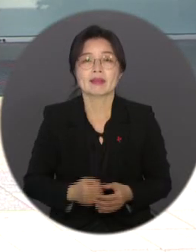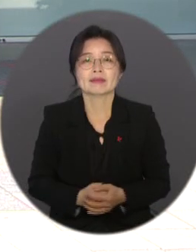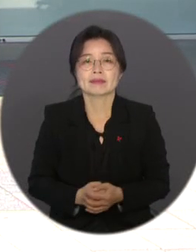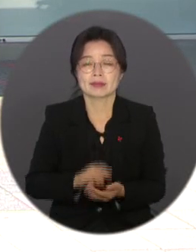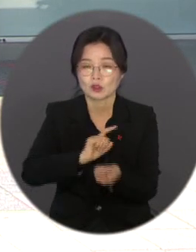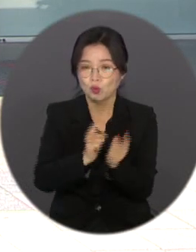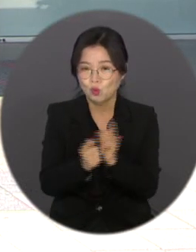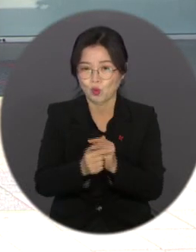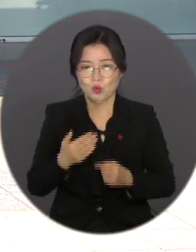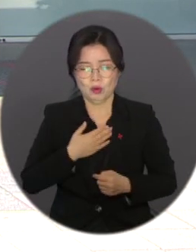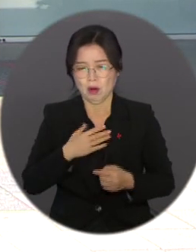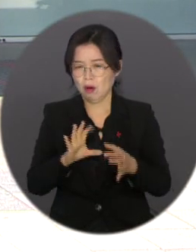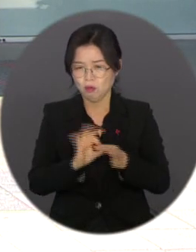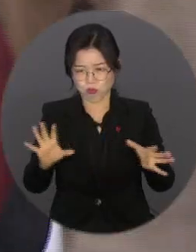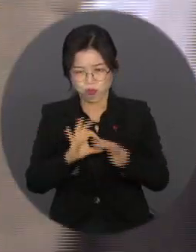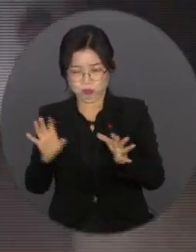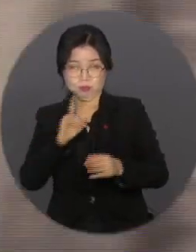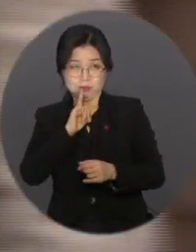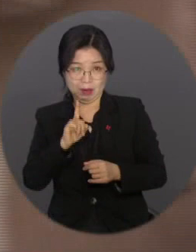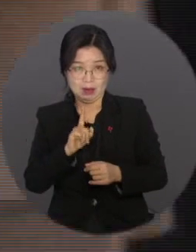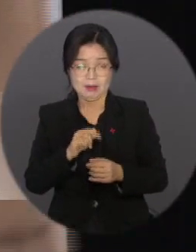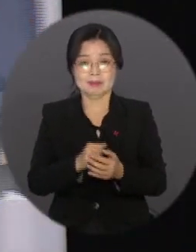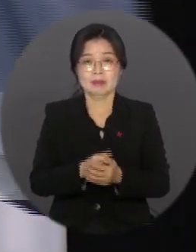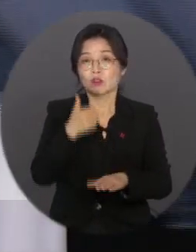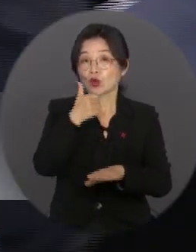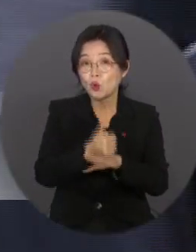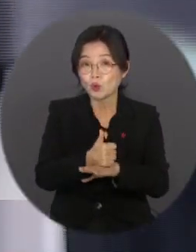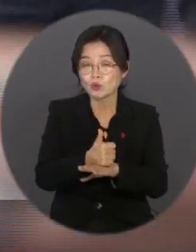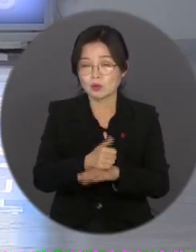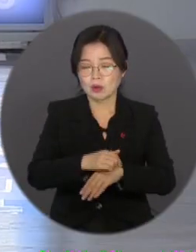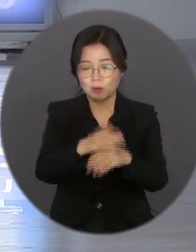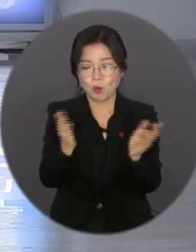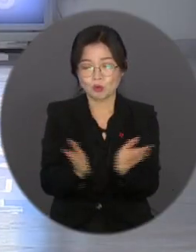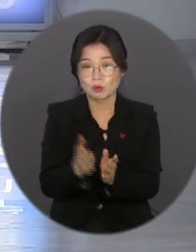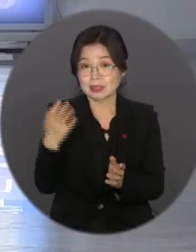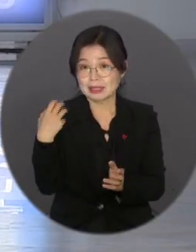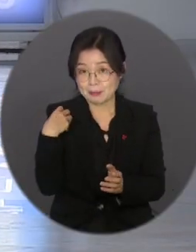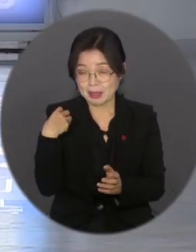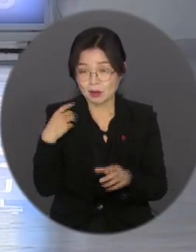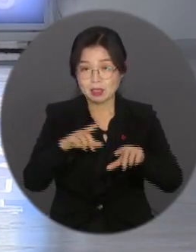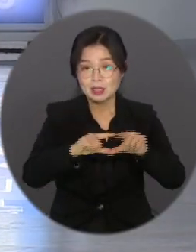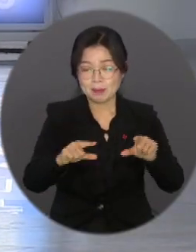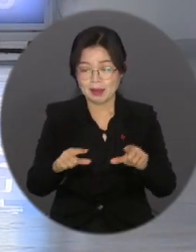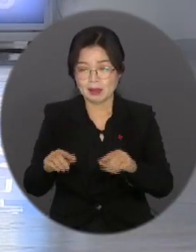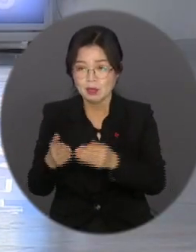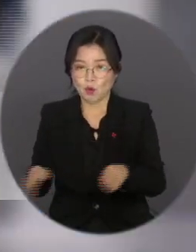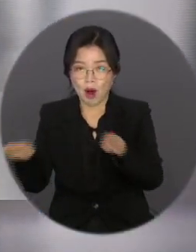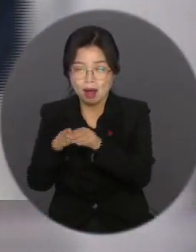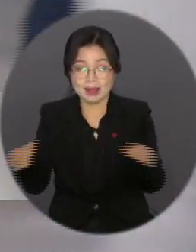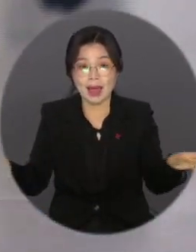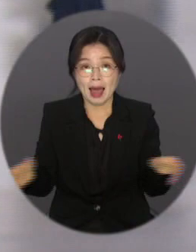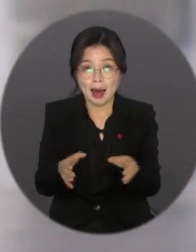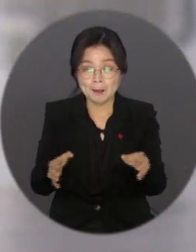서로 자기 일이 아니라고 떠넘기고 있습니다. 이렇다 보니 결국 전담 감리 관리제와 민간합동 점검반 운영과 같은 제도